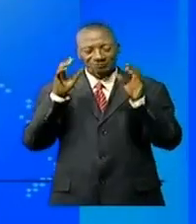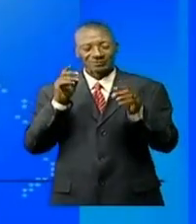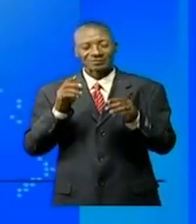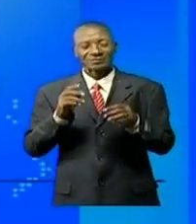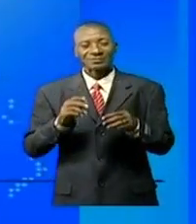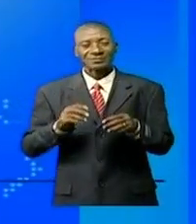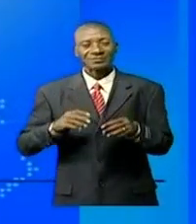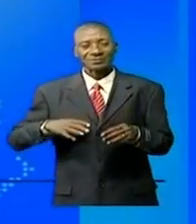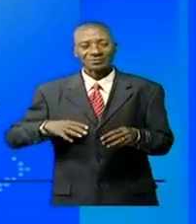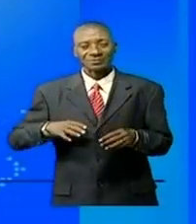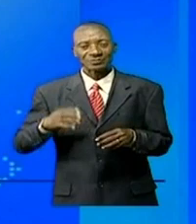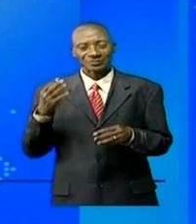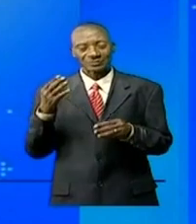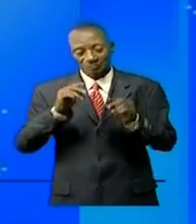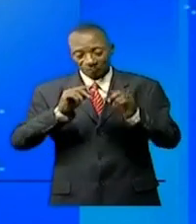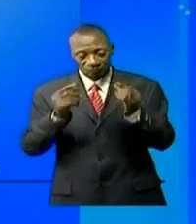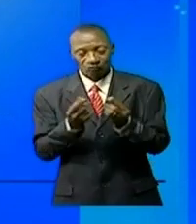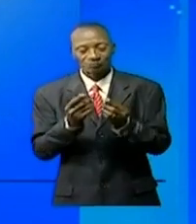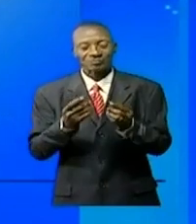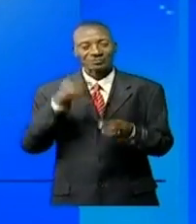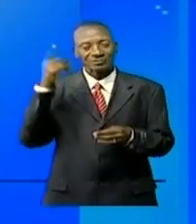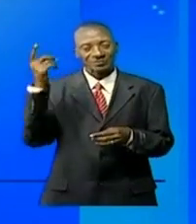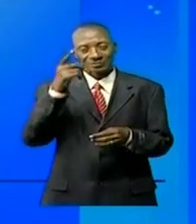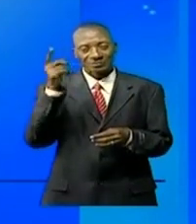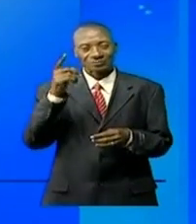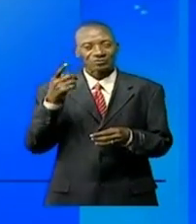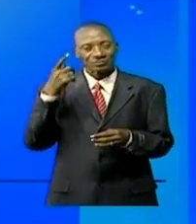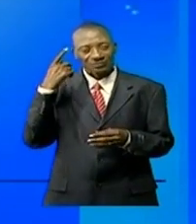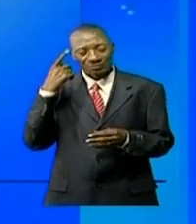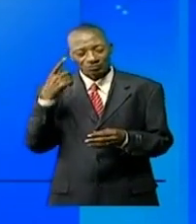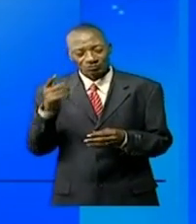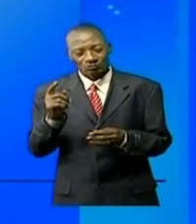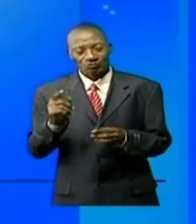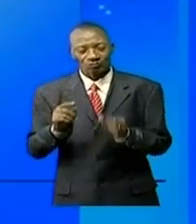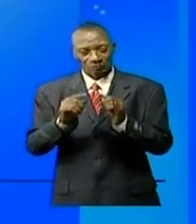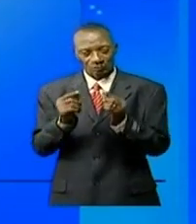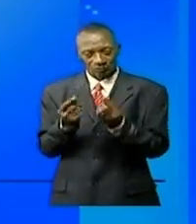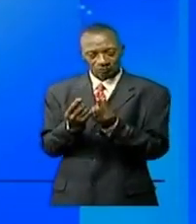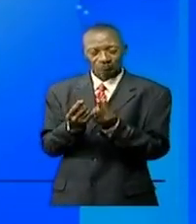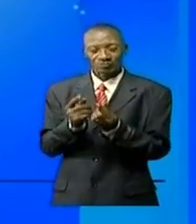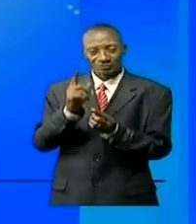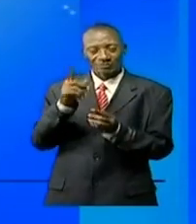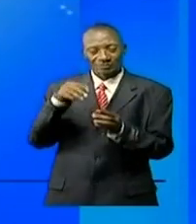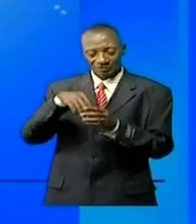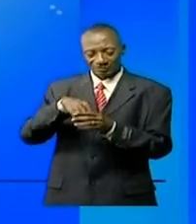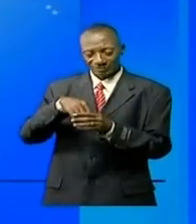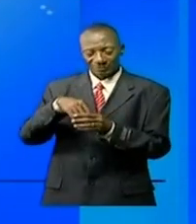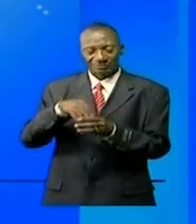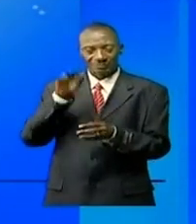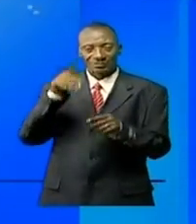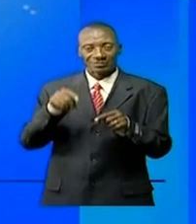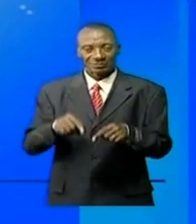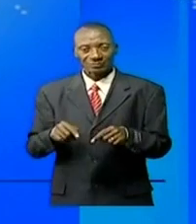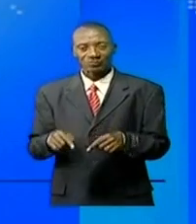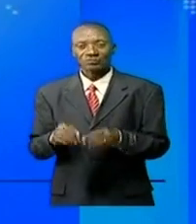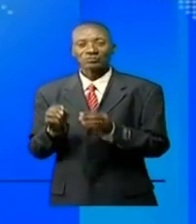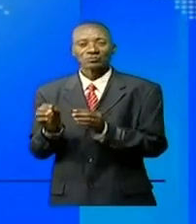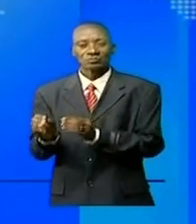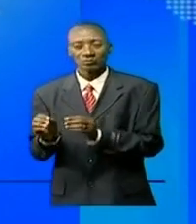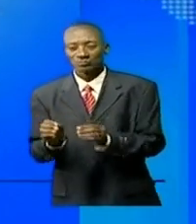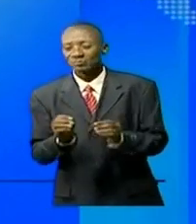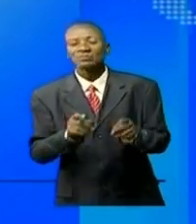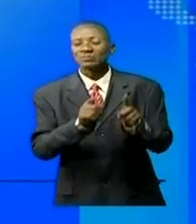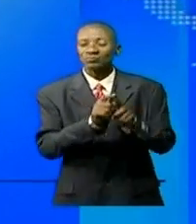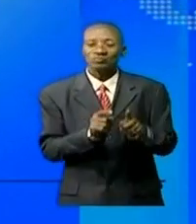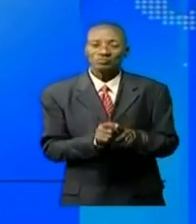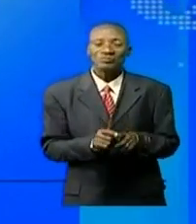populaire au musée national de Kinshasa, ce après 17 jours de consultation nationale avec les jeunes. William